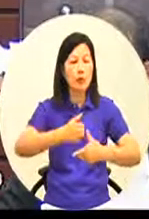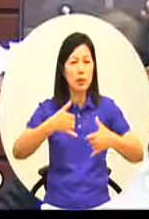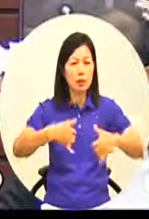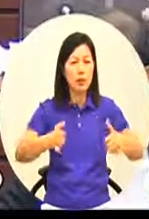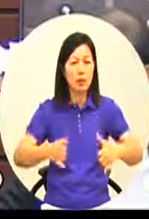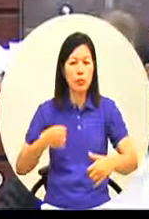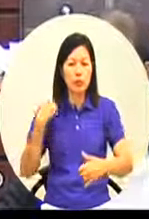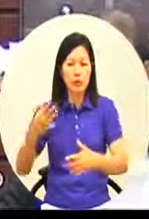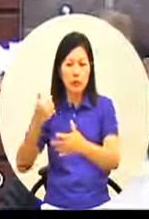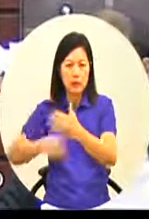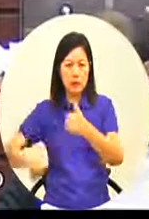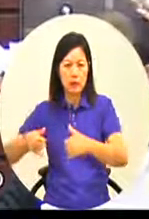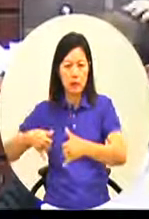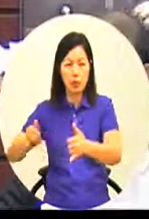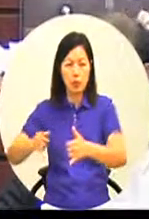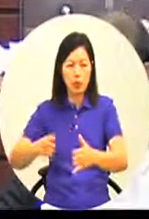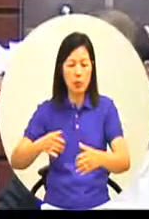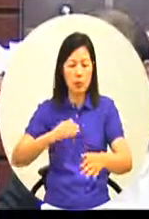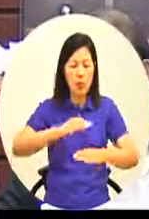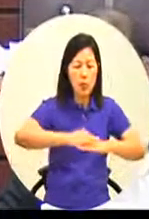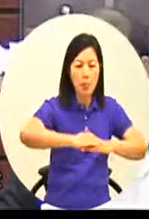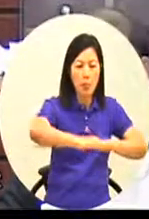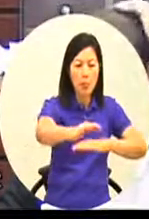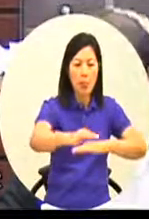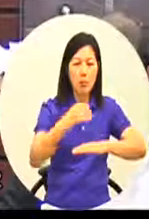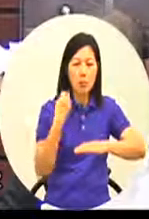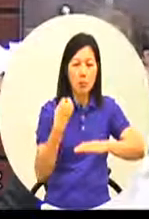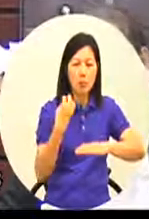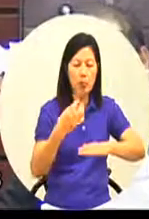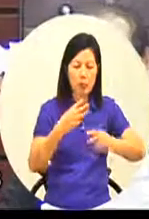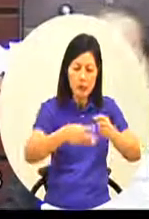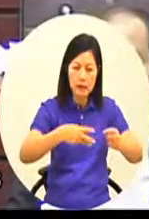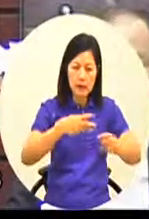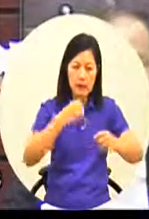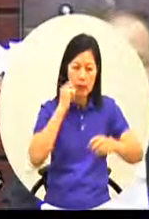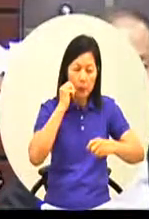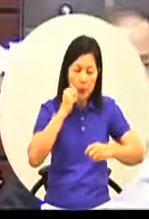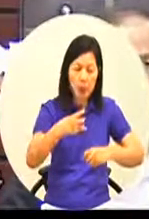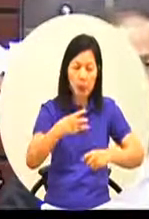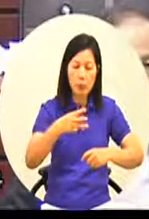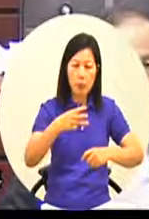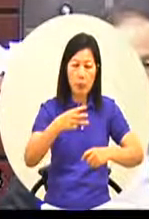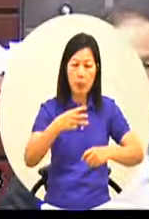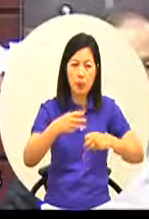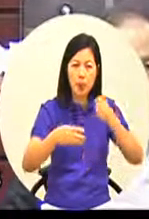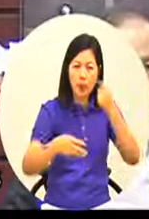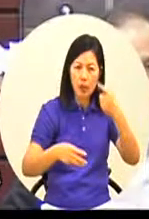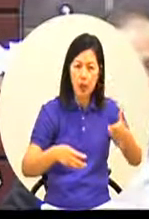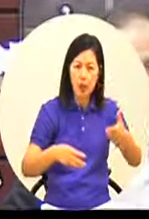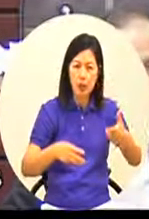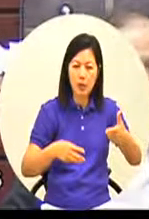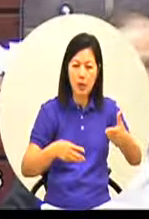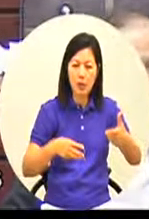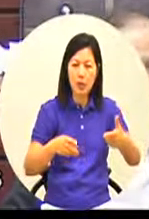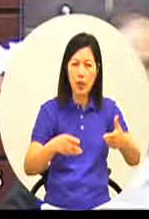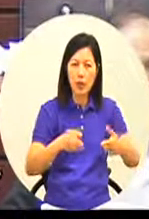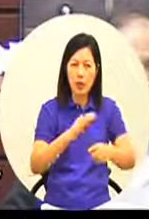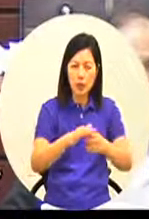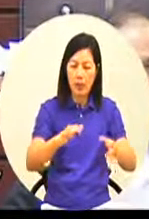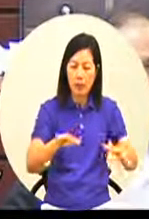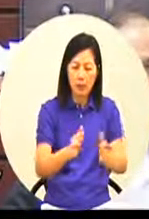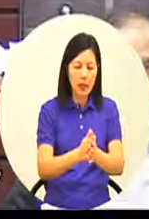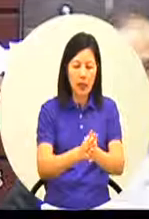你如果铺差不多三个月啦，铺新的淡薄仔啦，铺三个月到六个月，差不多马上发生车祸，